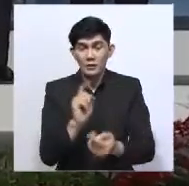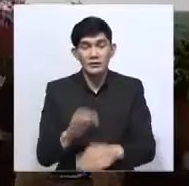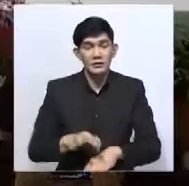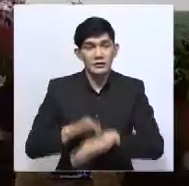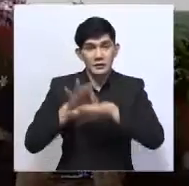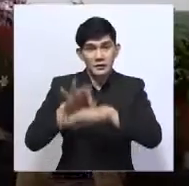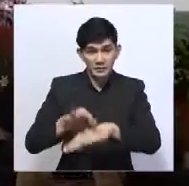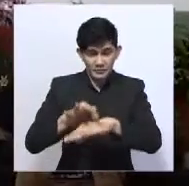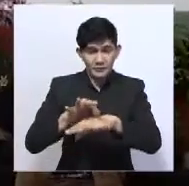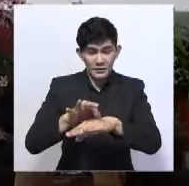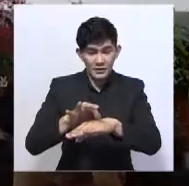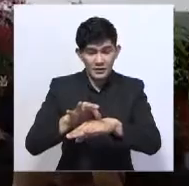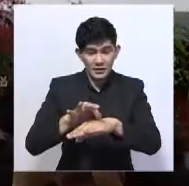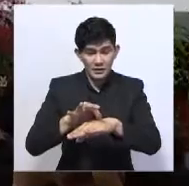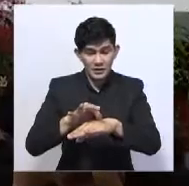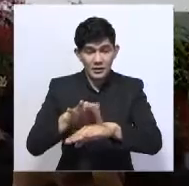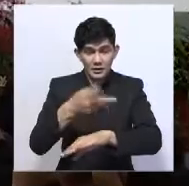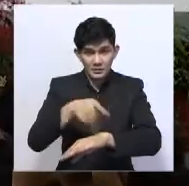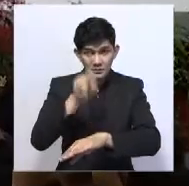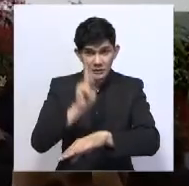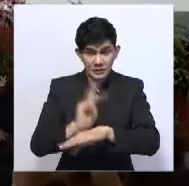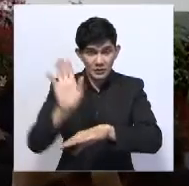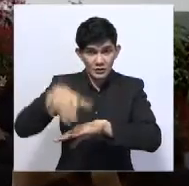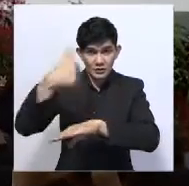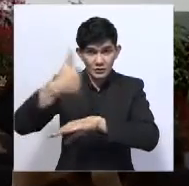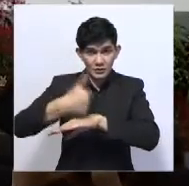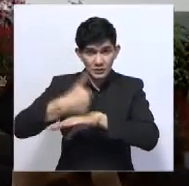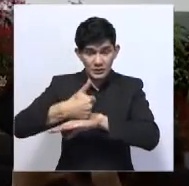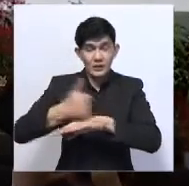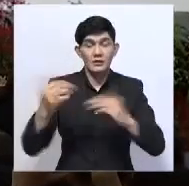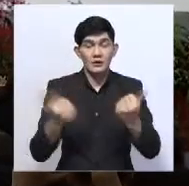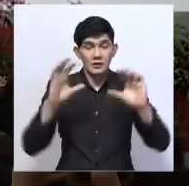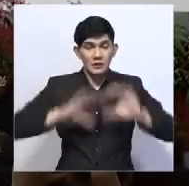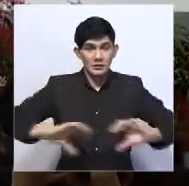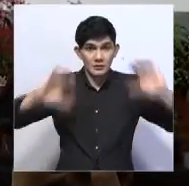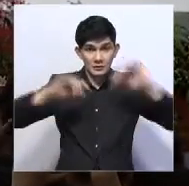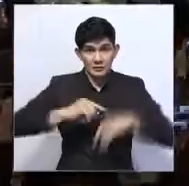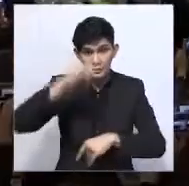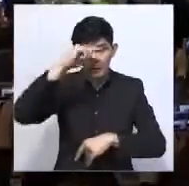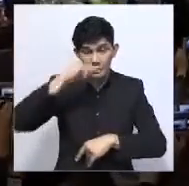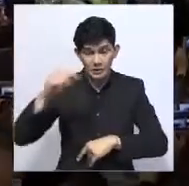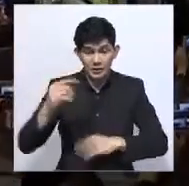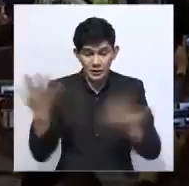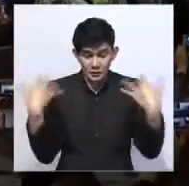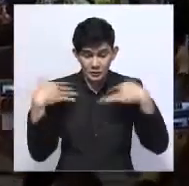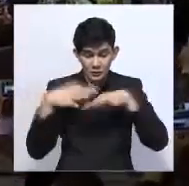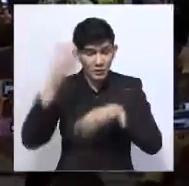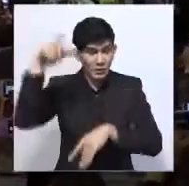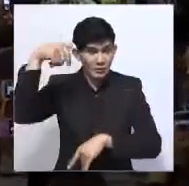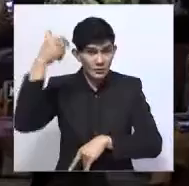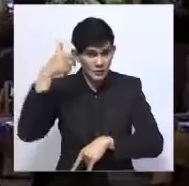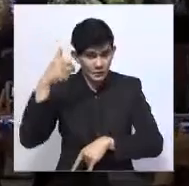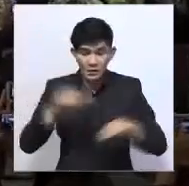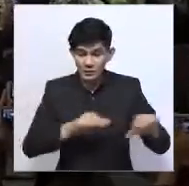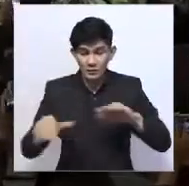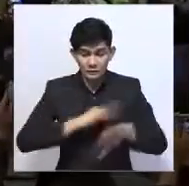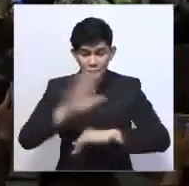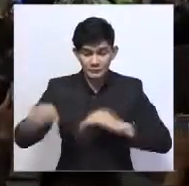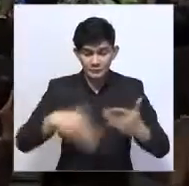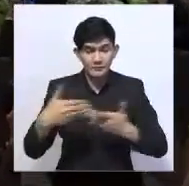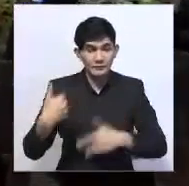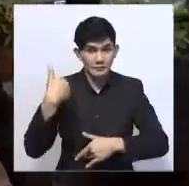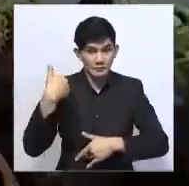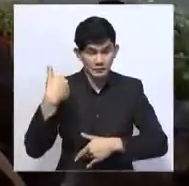ได้รับตำแหน่งนะครับโดยให้ดำรงตำแหน่งประธานาธิบดีซึ่งรัฐบาลไทยเองก็พร้อมที่จะทำงานร่วมกับรัฐบาลเมียนมาในทุกๆด้